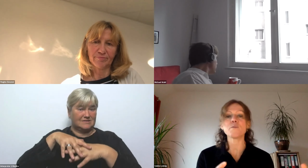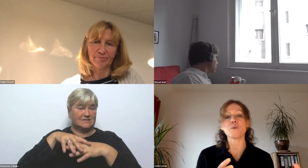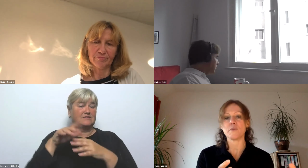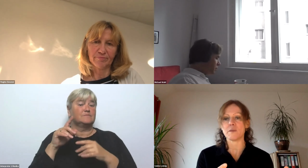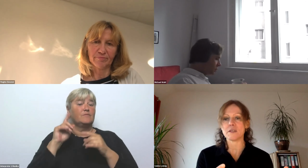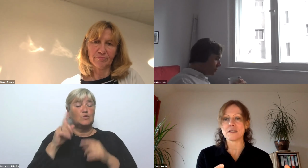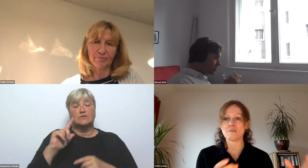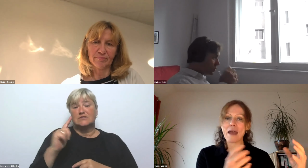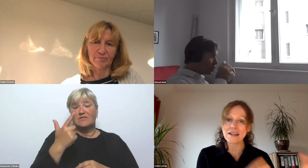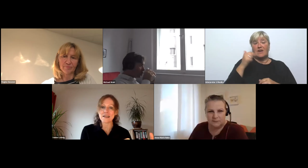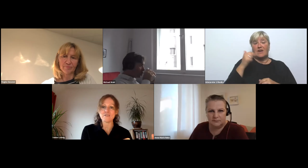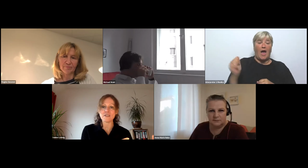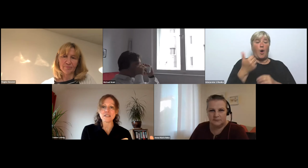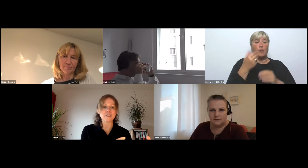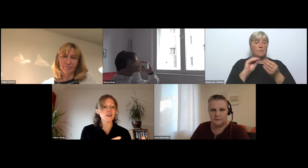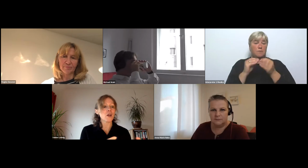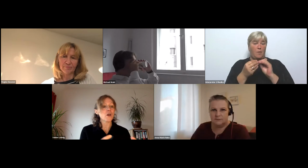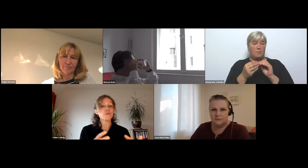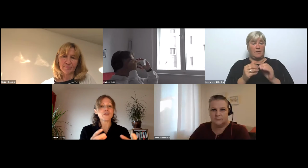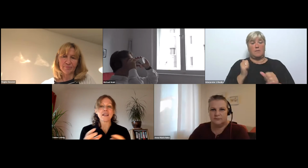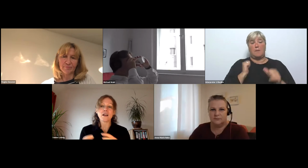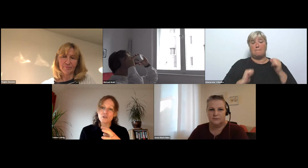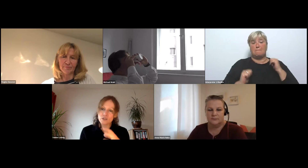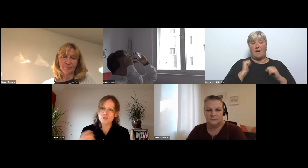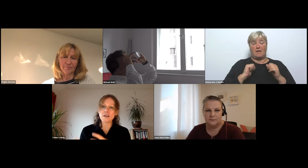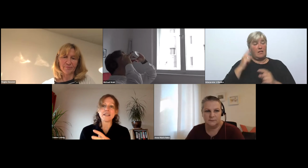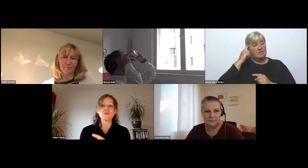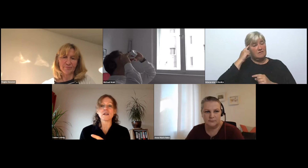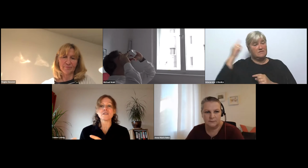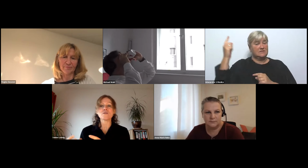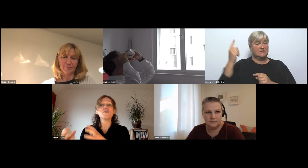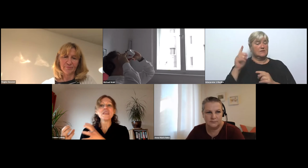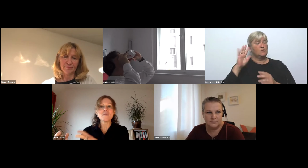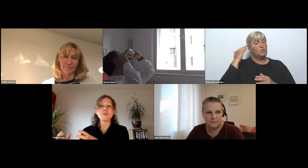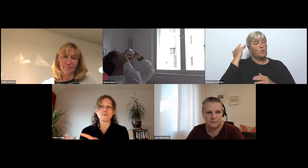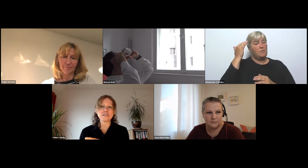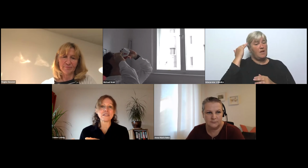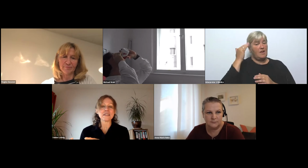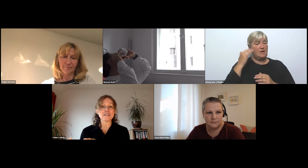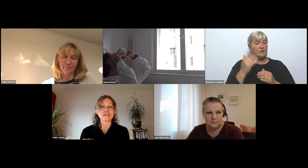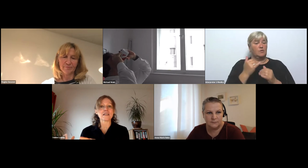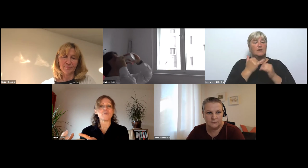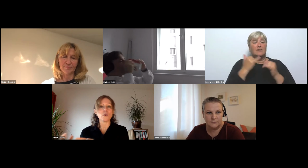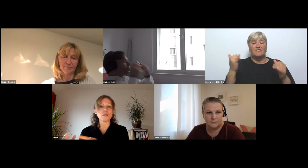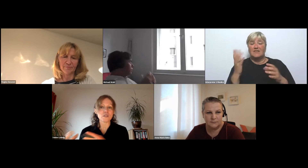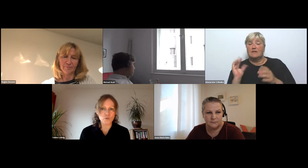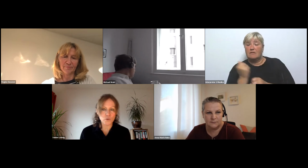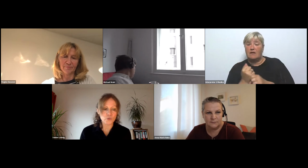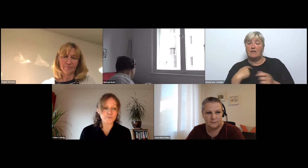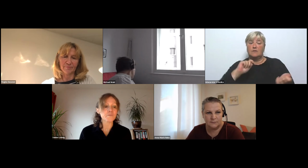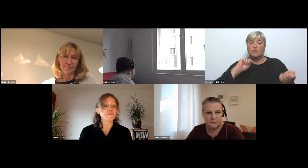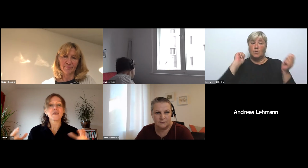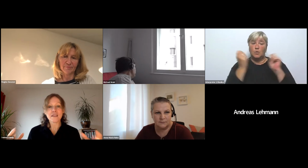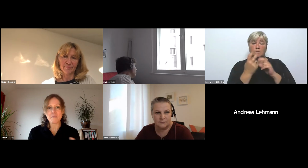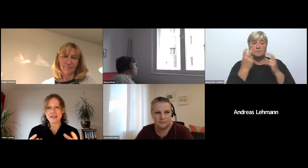2 Hauptprobleme, diesen Mangel an Wissen und dann auch die Überlegungen zu, wie implementiere ich das dann möglichst